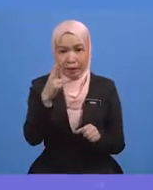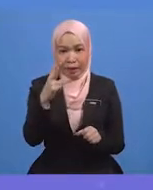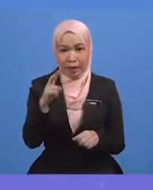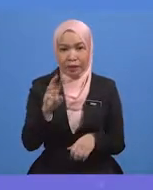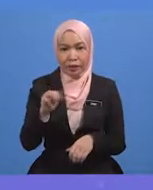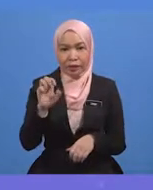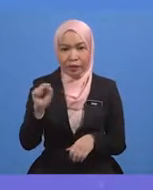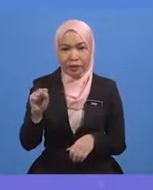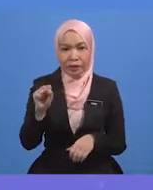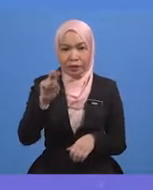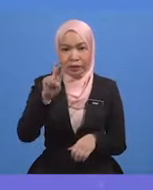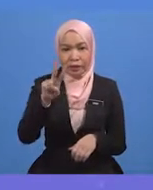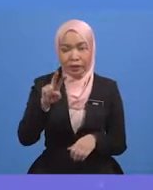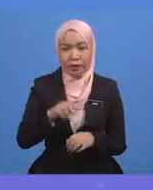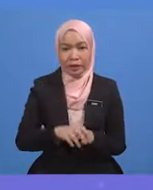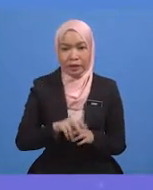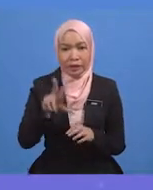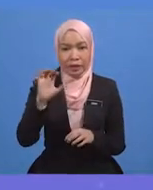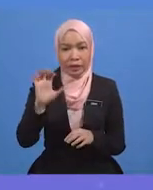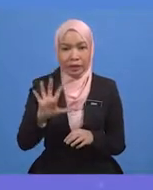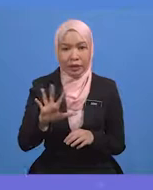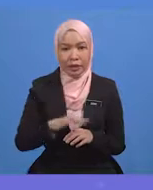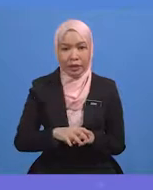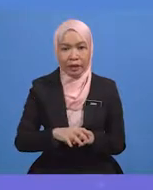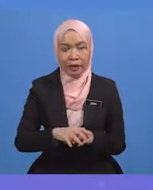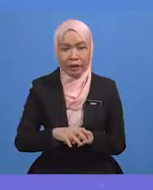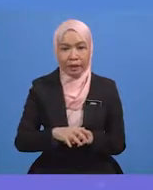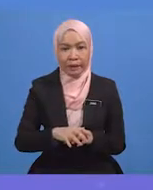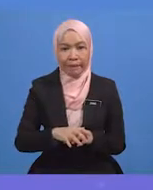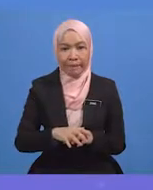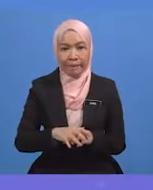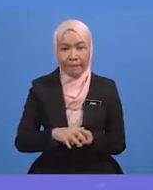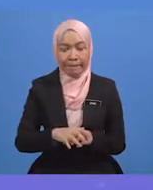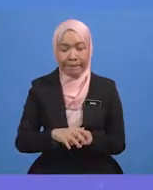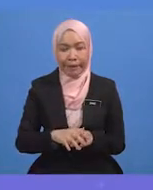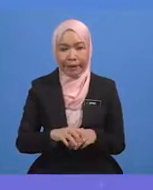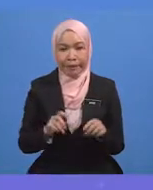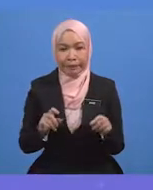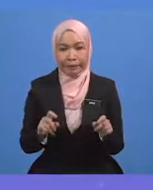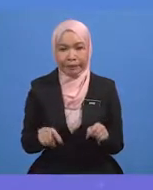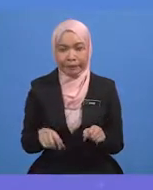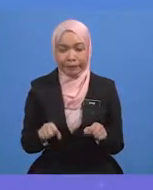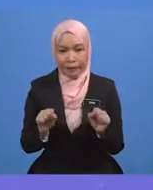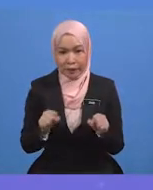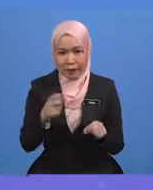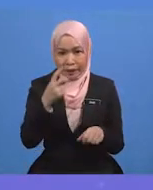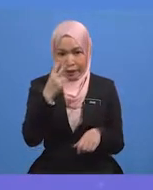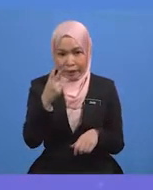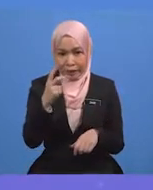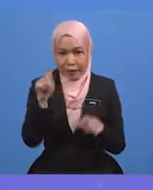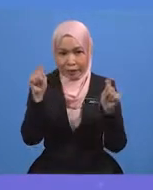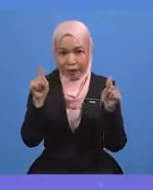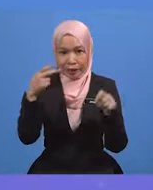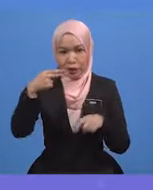255. Manakala bagi murid yang mempunyai buku rujukan, sila lihat tajuk Hamka